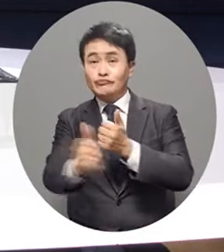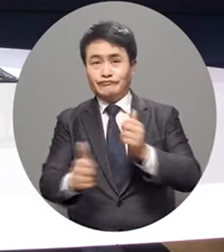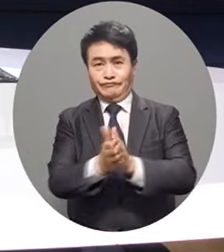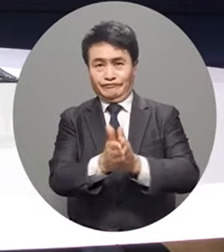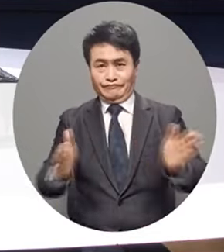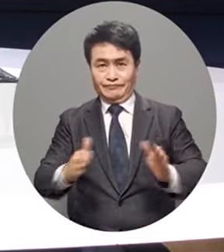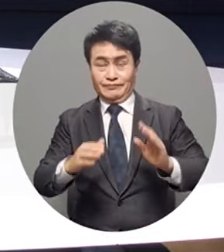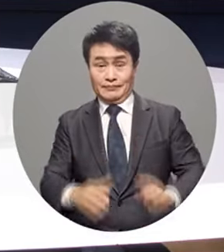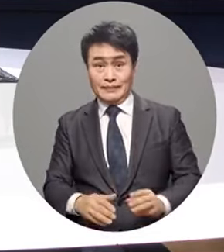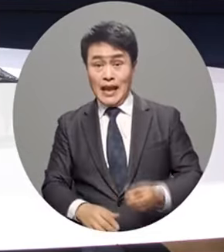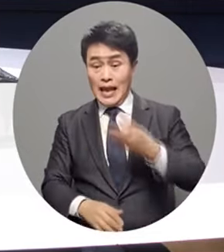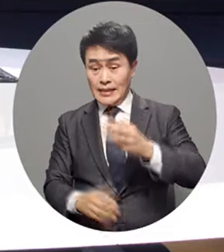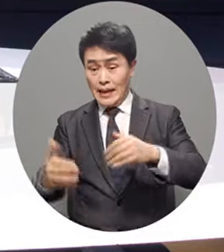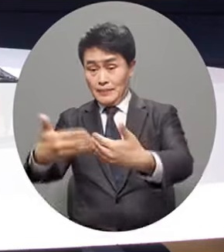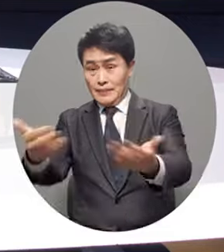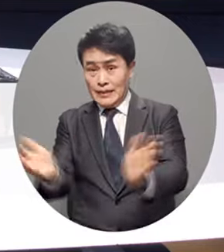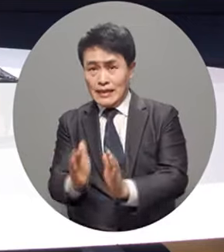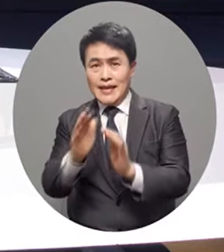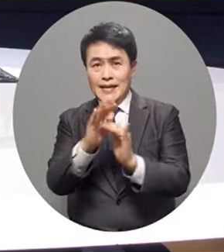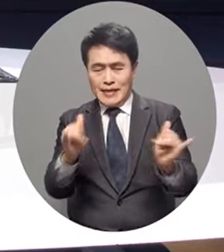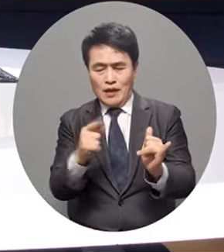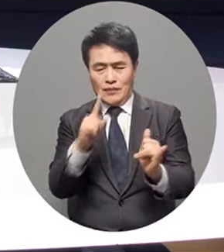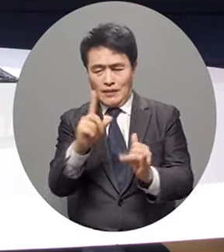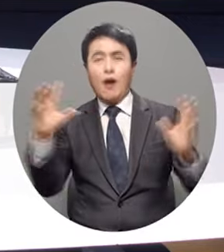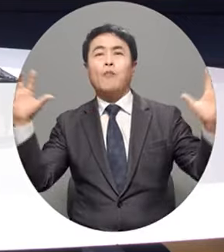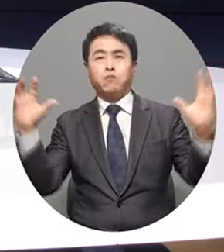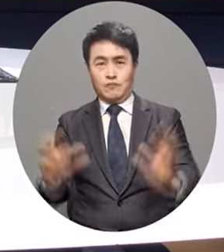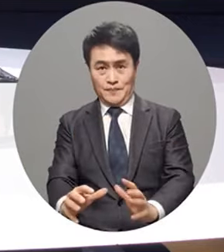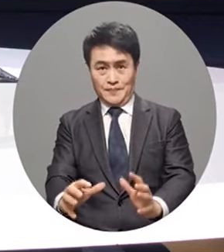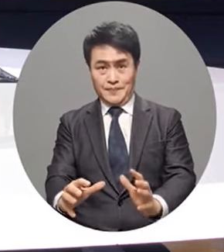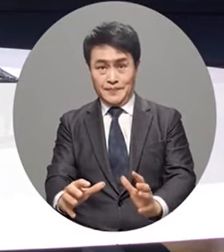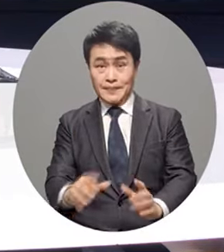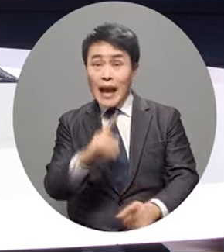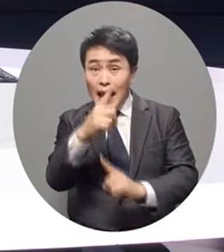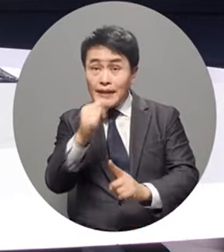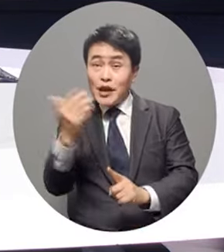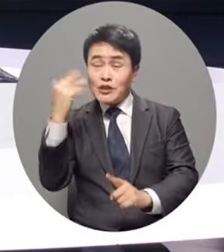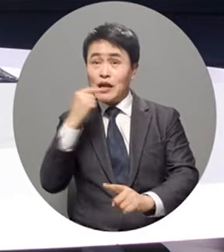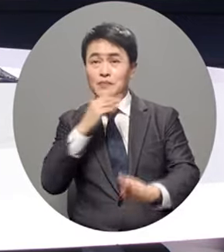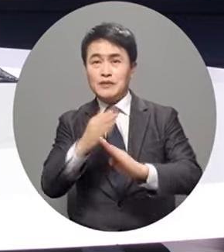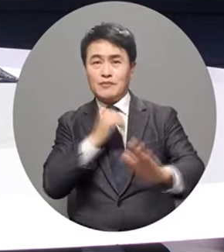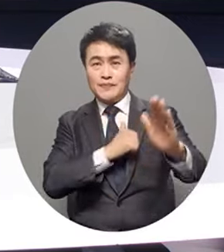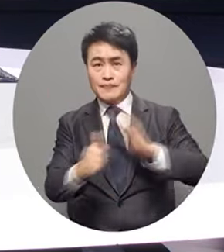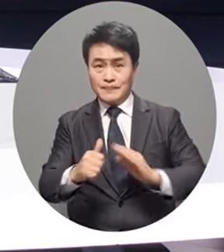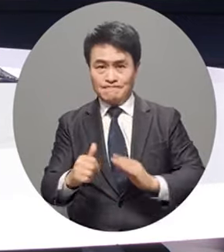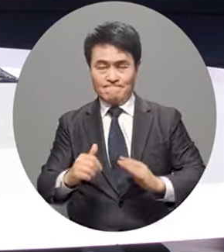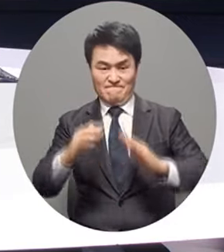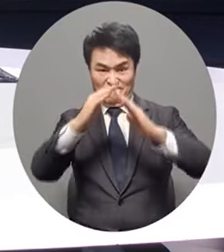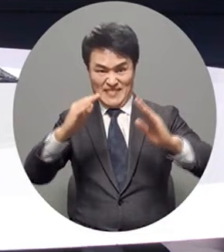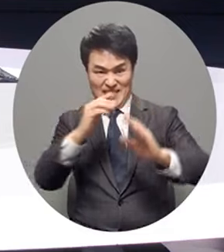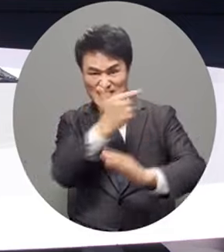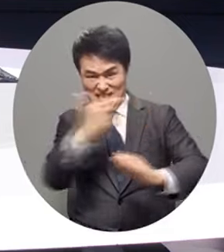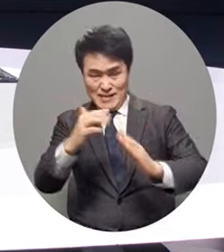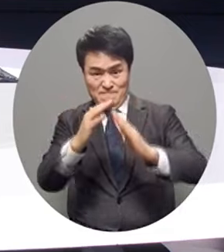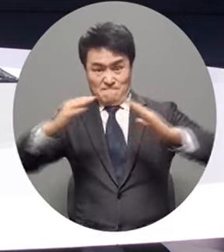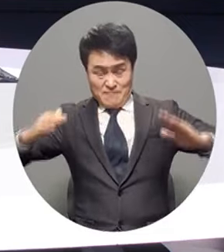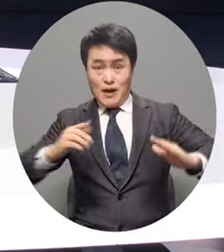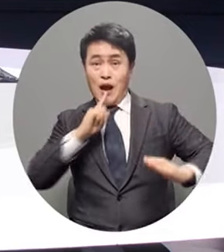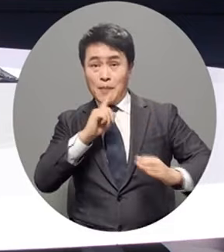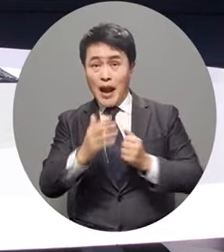출범식에서 이른바 제3지대 인물들이 한자리에 모였는데요. 이낙연 전 민주당 대표는 텐트를 크게 쳐달라고 말한